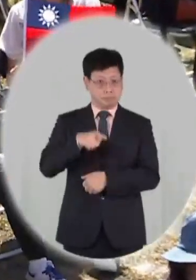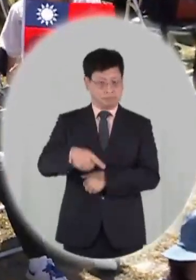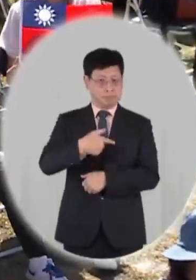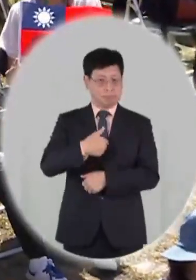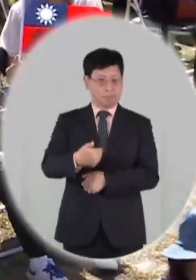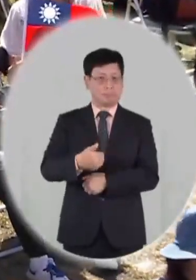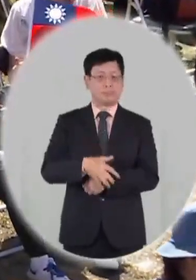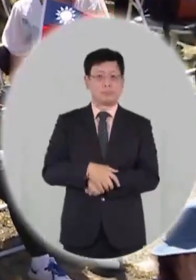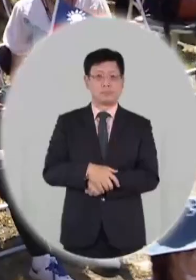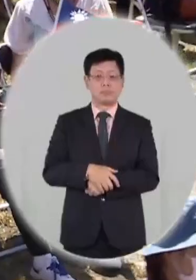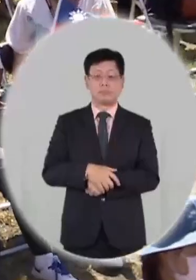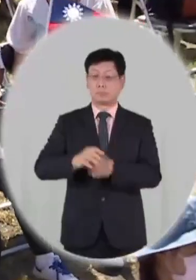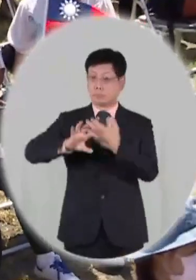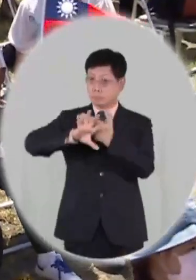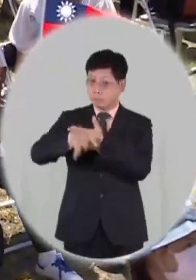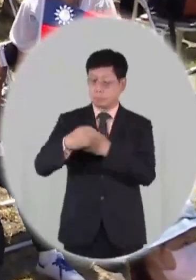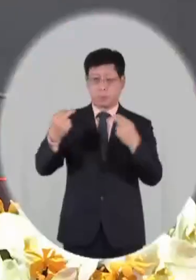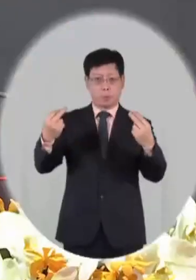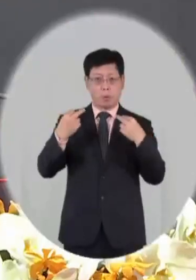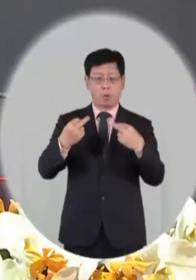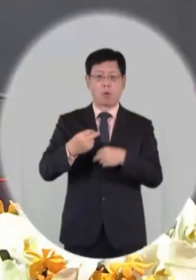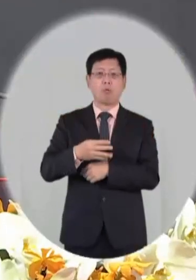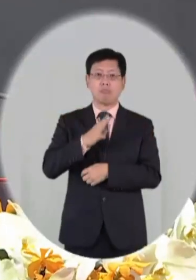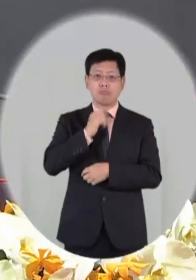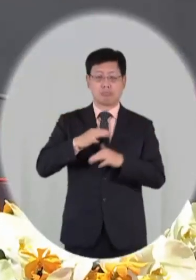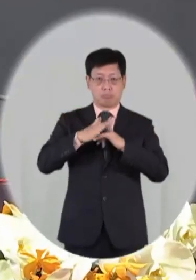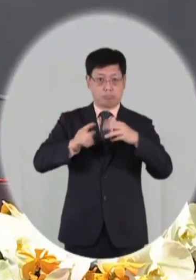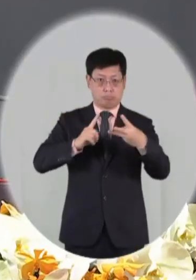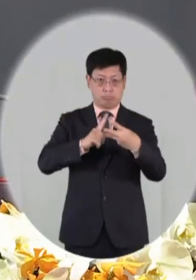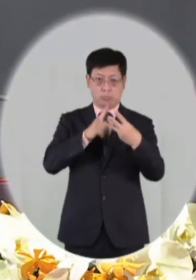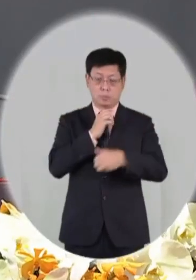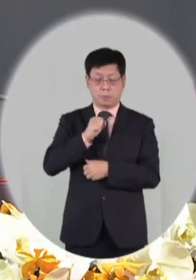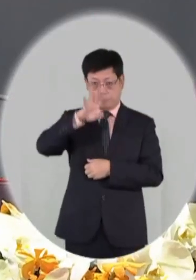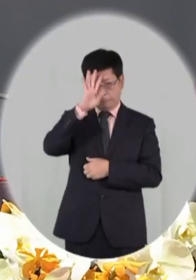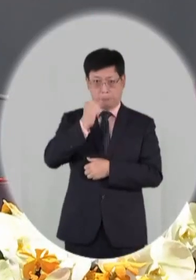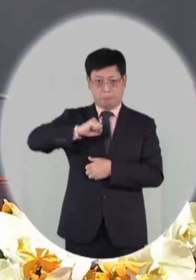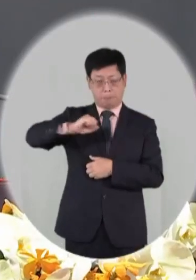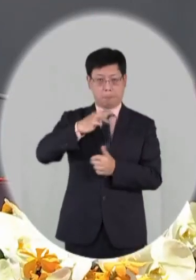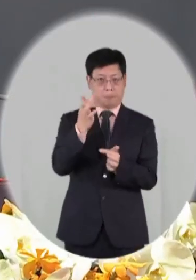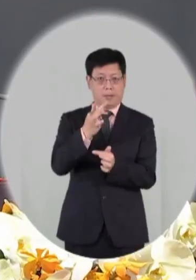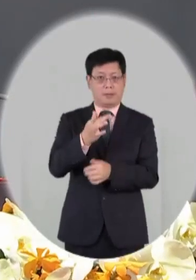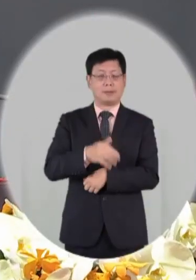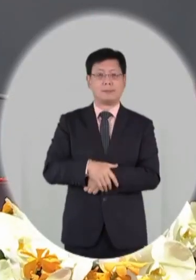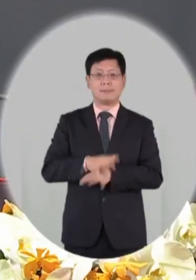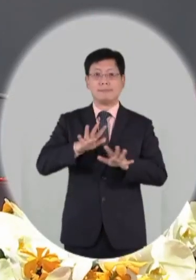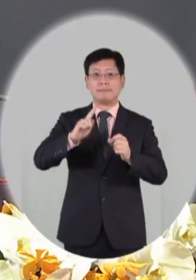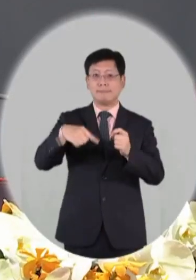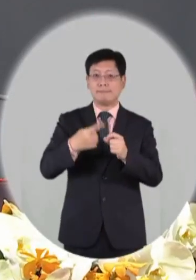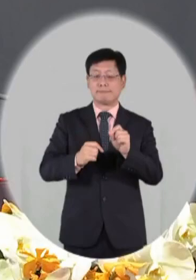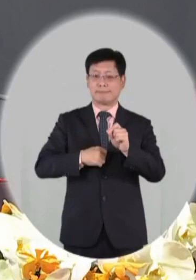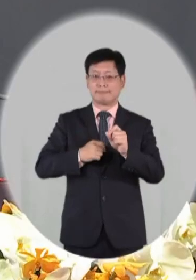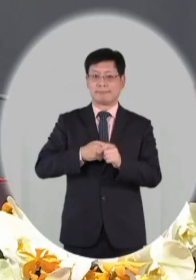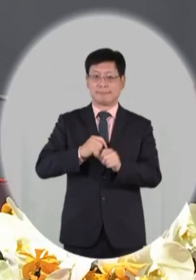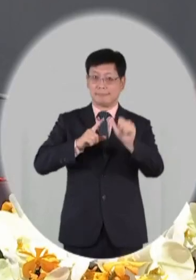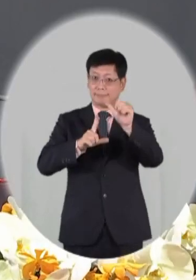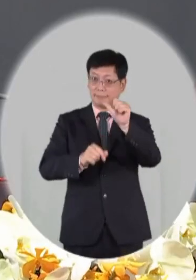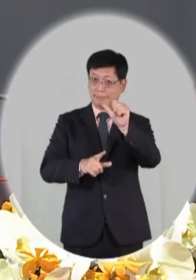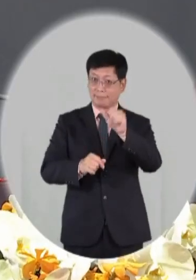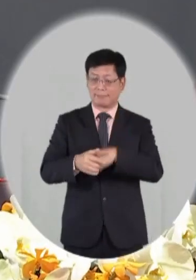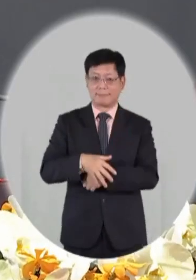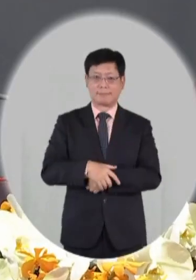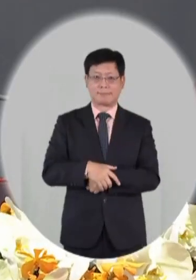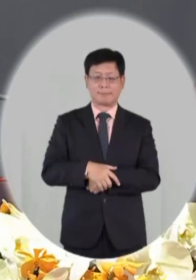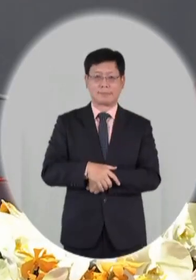意，被国际视为民主抗疫典范。今年五月间